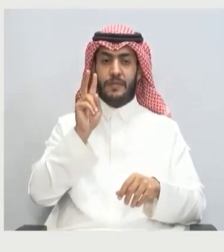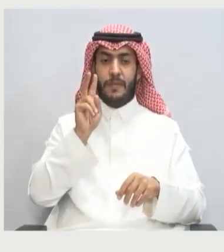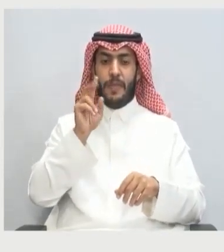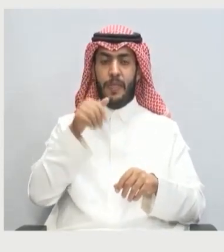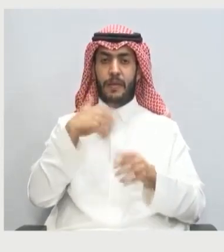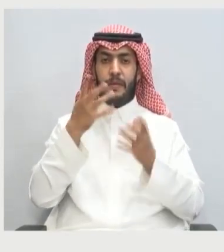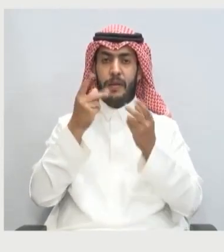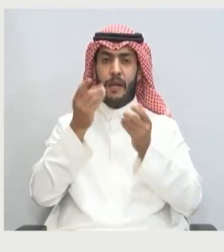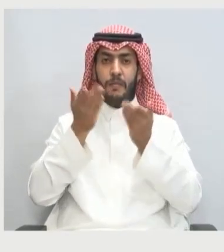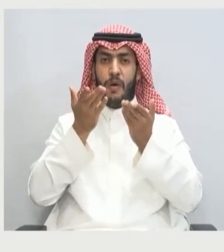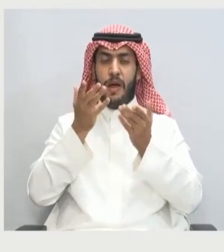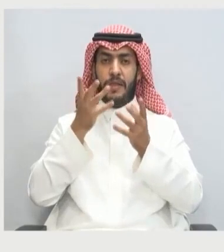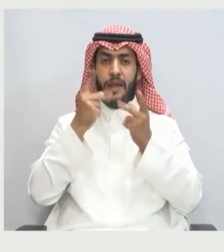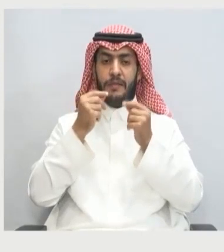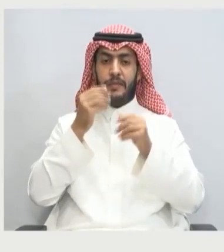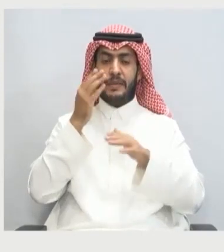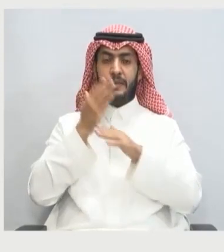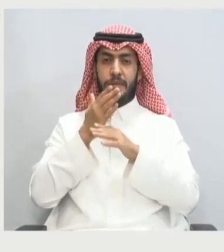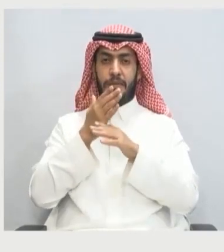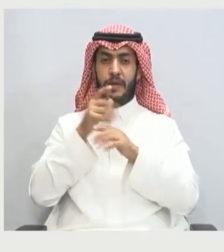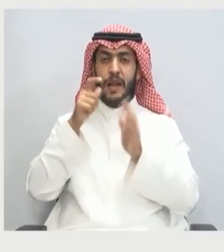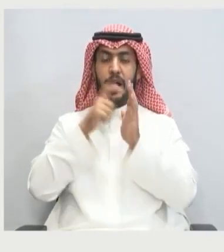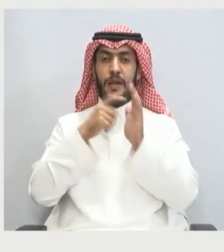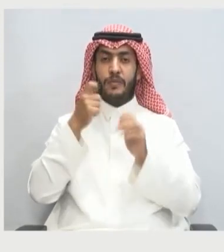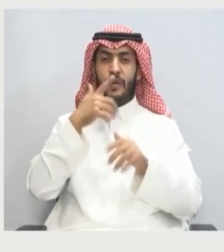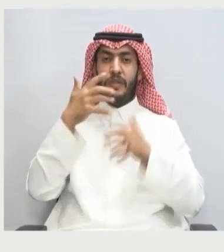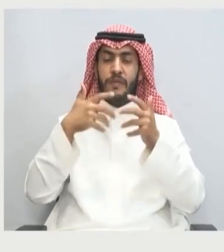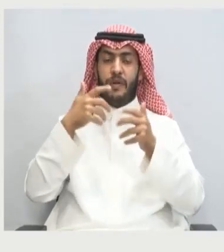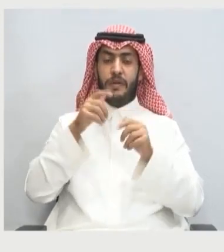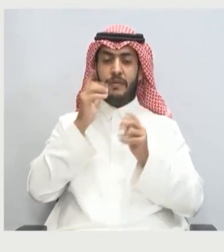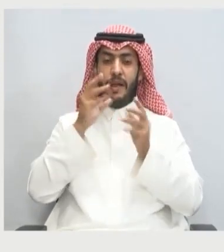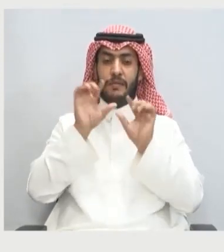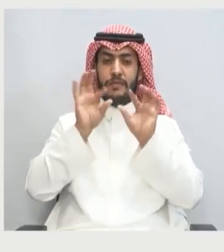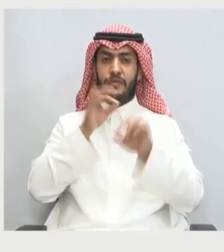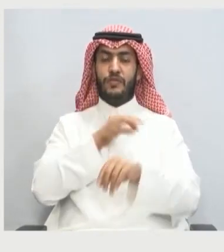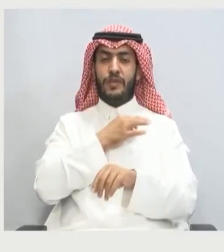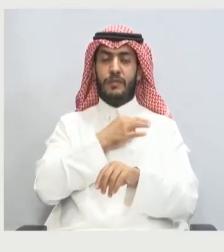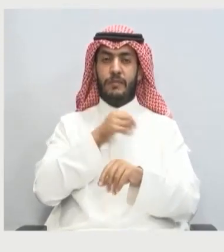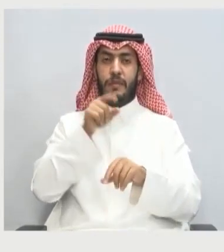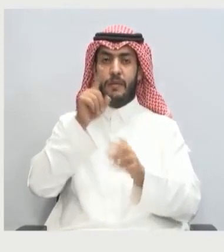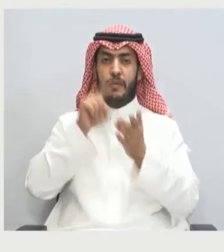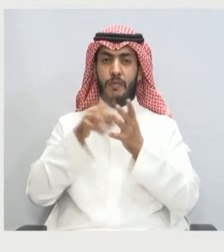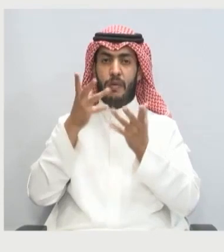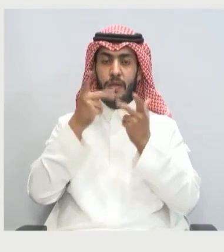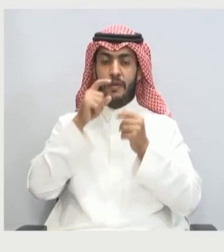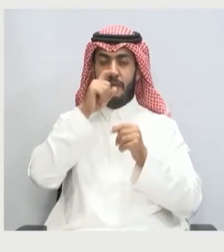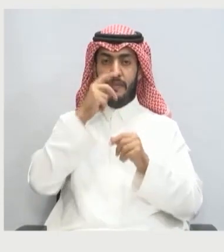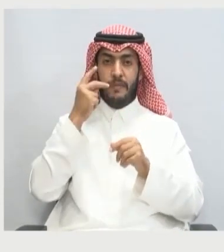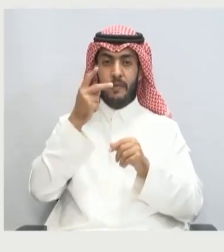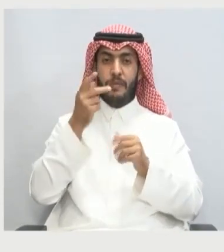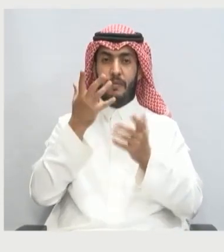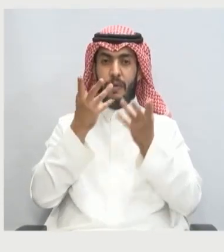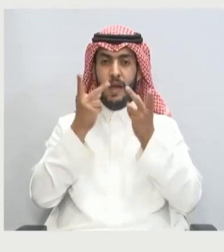لم اكتب المعادله لان قانون سرعه التفاعل يحدد تجريبيا وليس من المعادله فلو نظرت الى